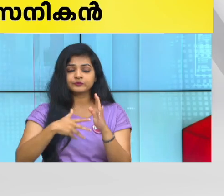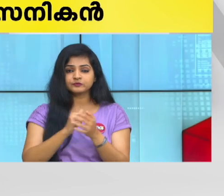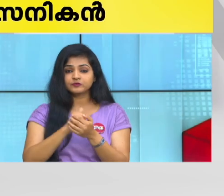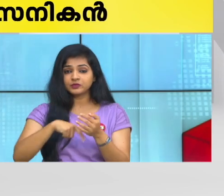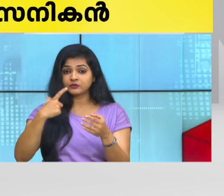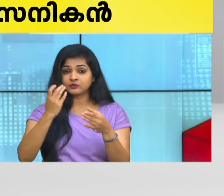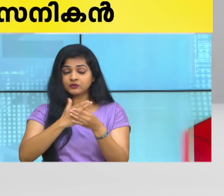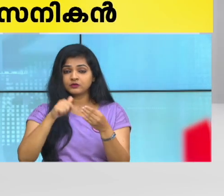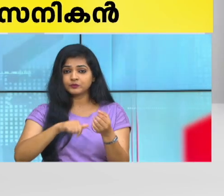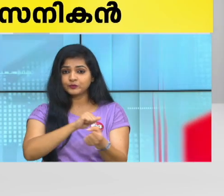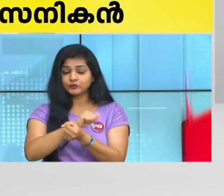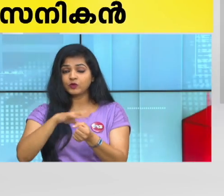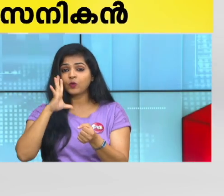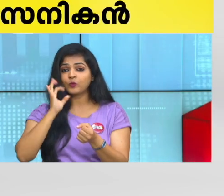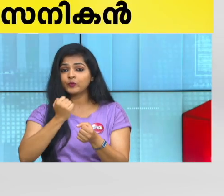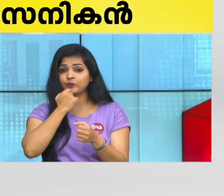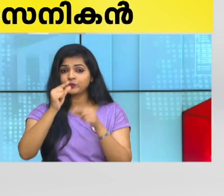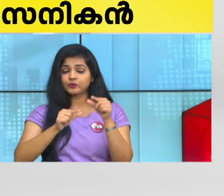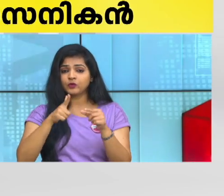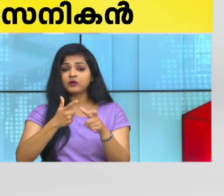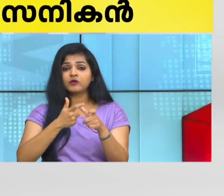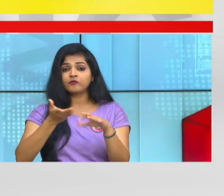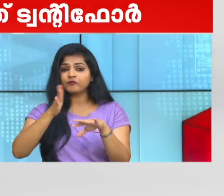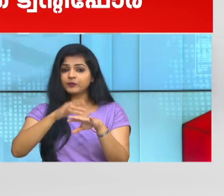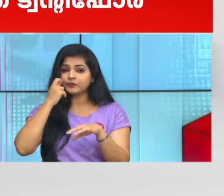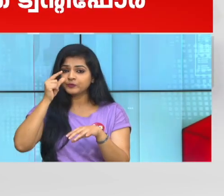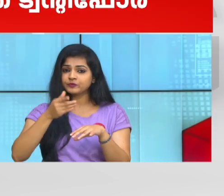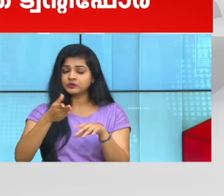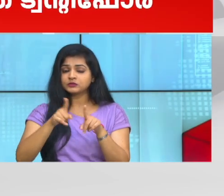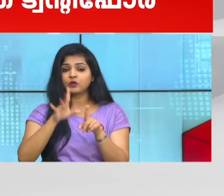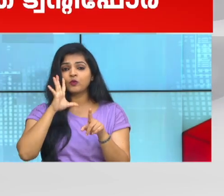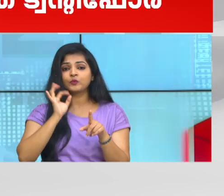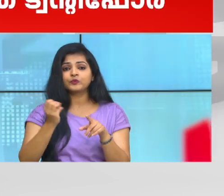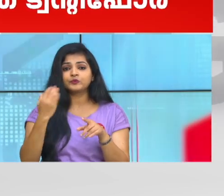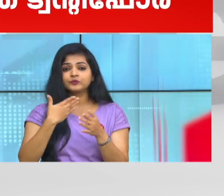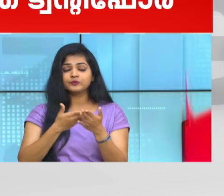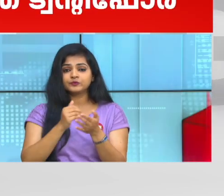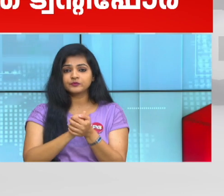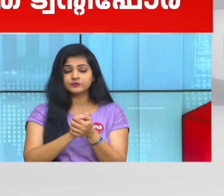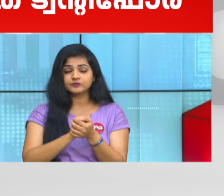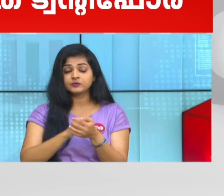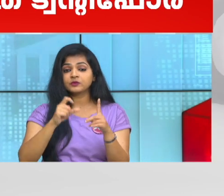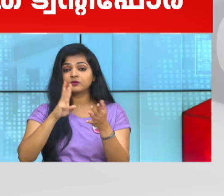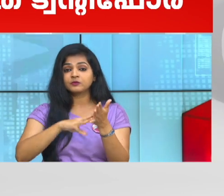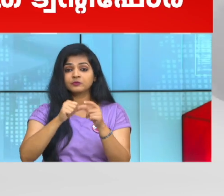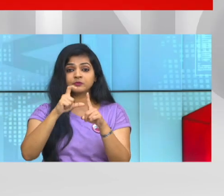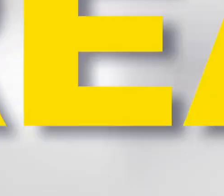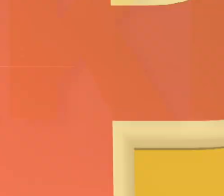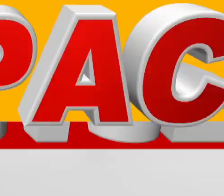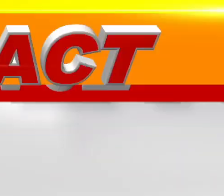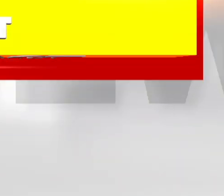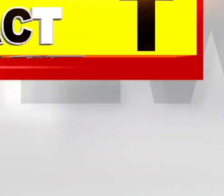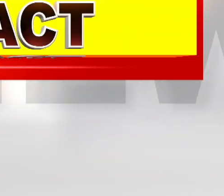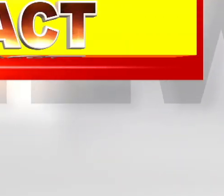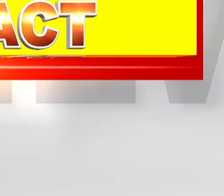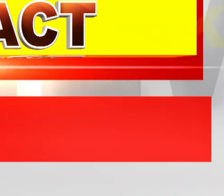പ്രധാന മുഖ്യപ്രതികളിൽ ഒരാൾ സൈനികനാണ് എന്നുള്ളതാണ് അതിലെ ഏറ്റവും പ്രധാനപ്പെട്ട വിവരം. മദ്രാസ് റെജിമെന്റിൽ സൈനികനായി ജോലി ചെയ്യുന്ന വിഷ്ണു, ഇയാൾ